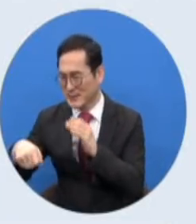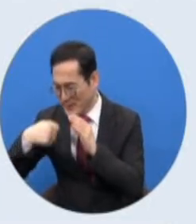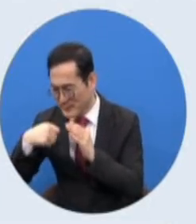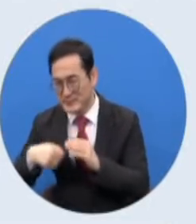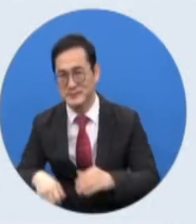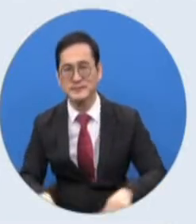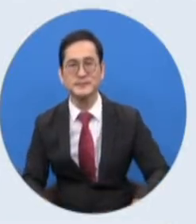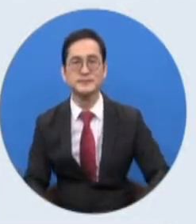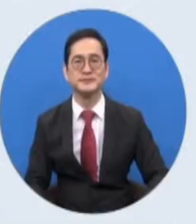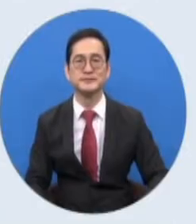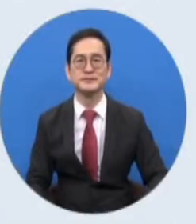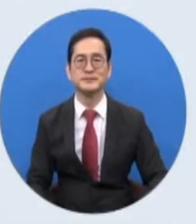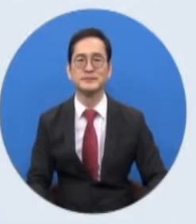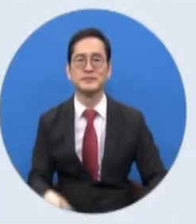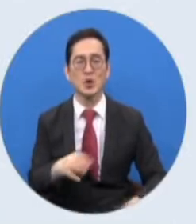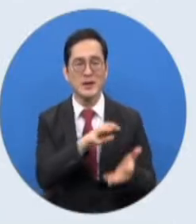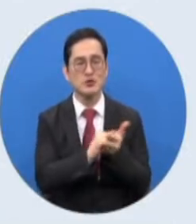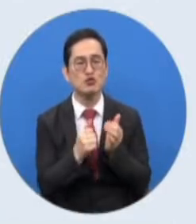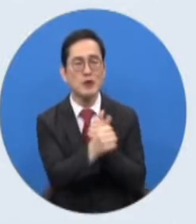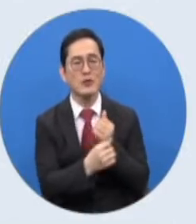통일동에서 인수위 지도부와 김치찌개.